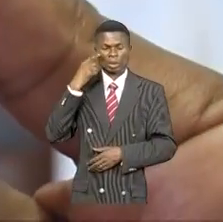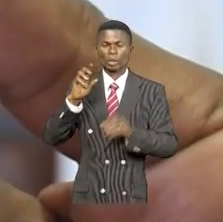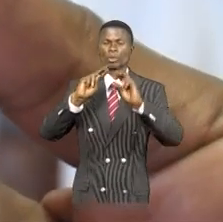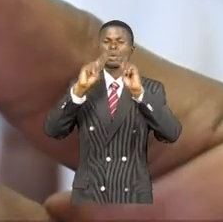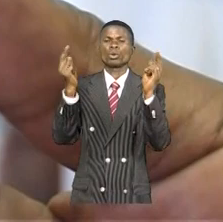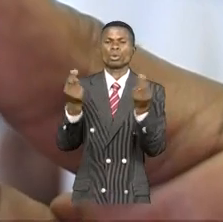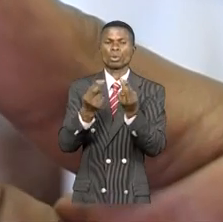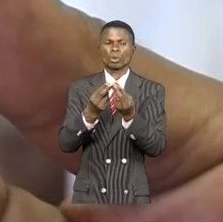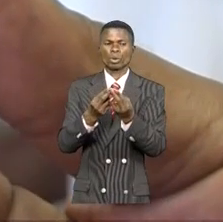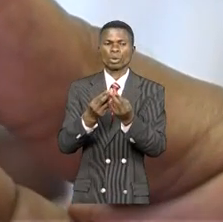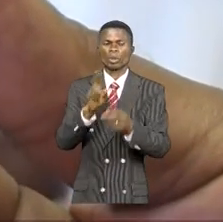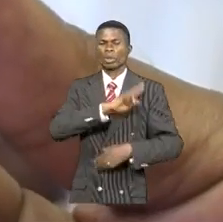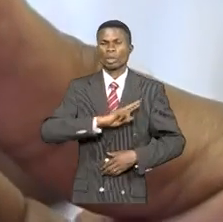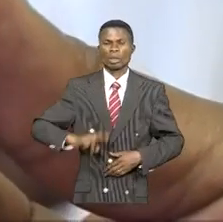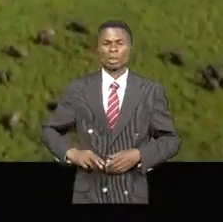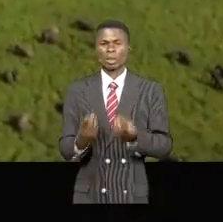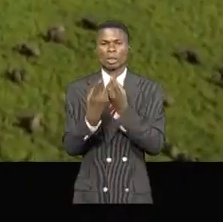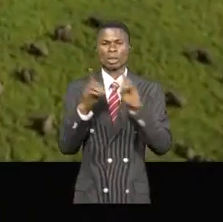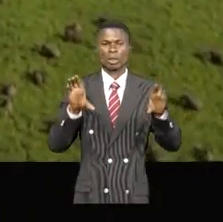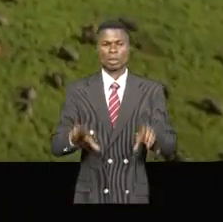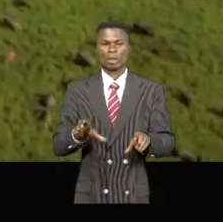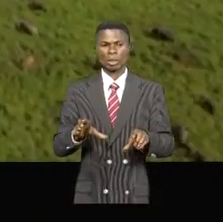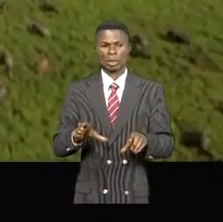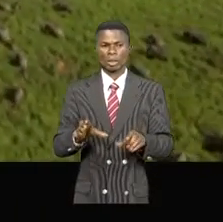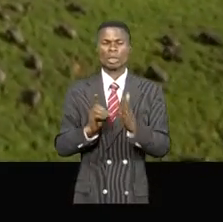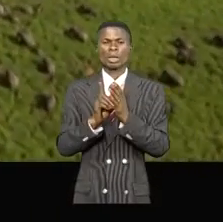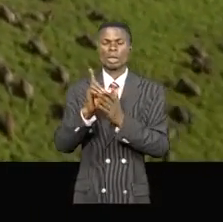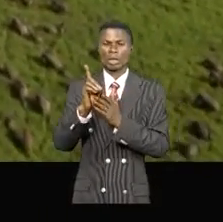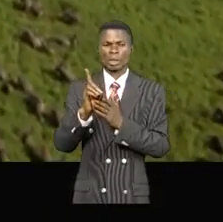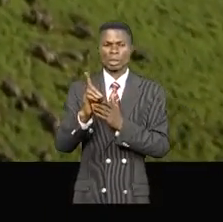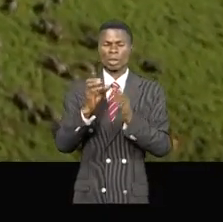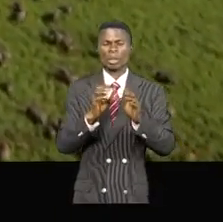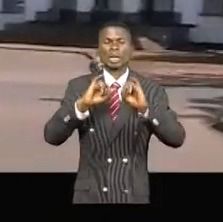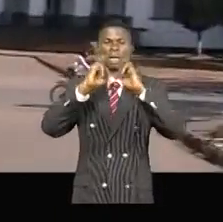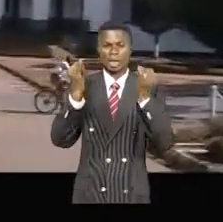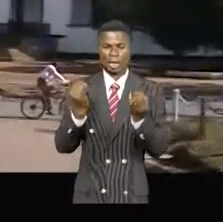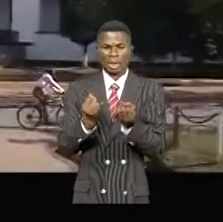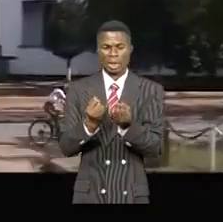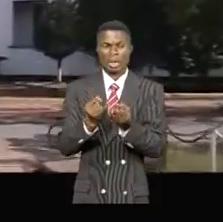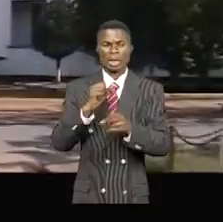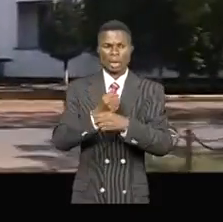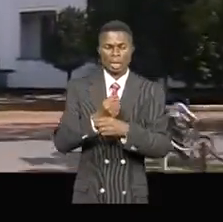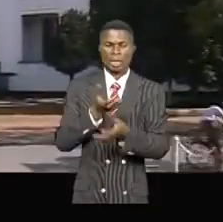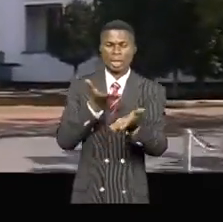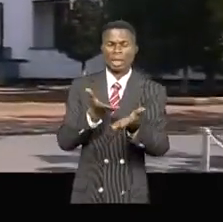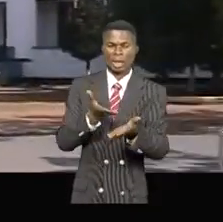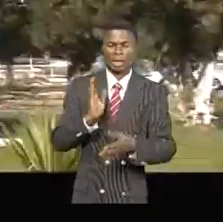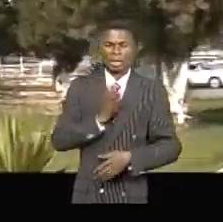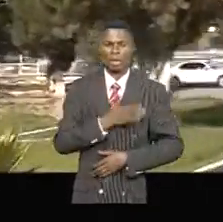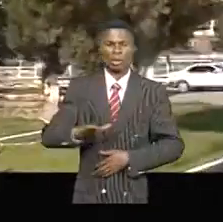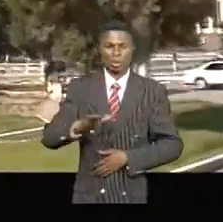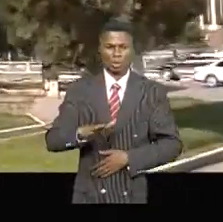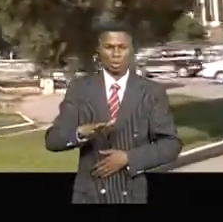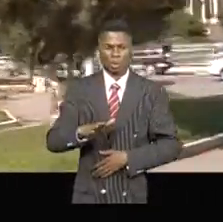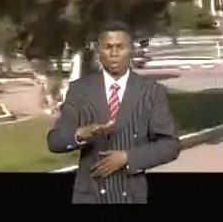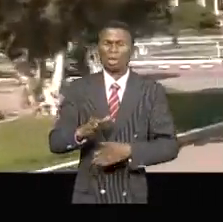du monde et la République démocratique du Congo. Serrer le moteur et l'industrialisation va permettre à la République démocratique du Congo de diversifier